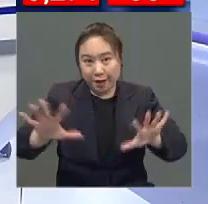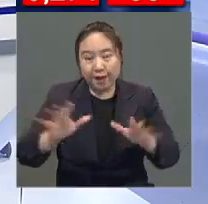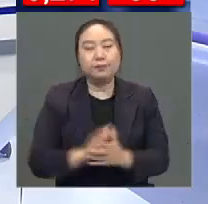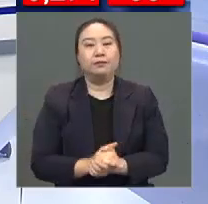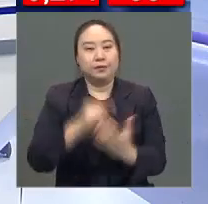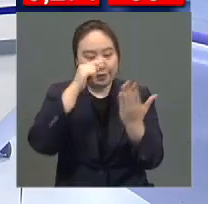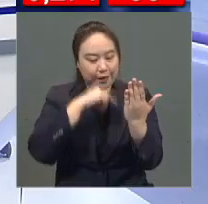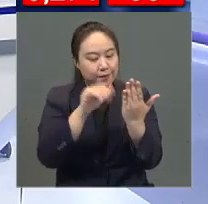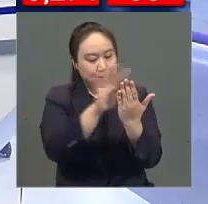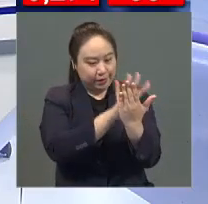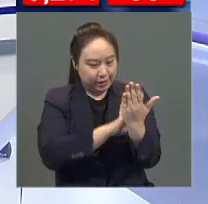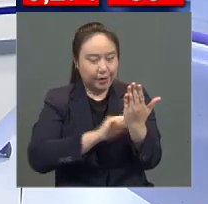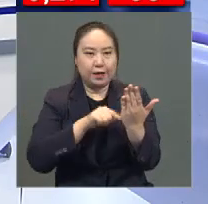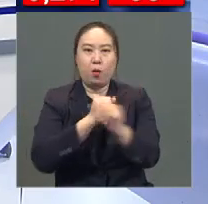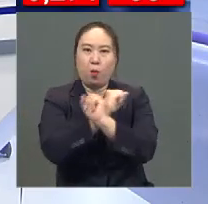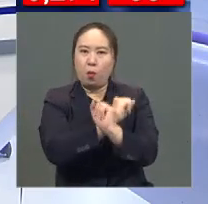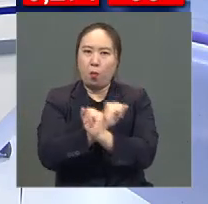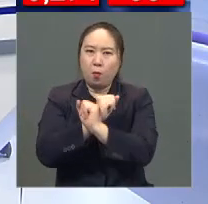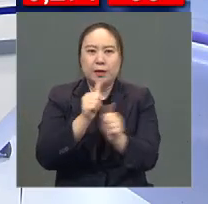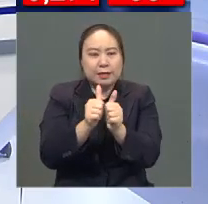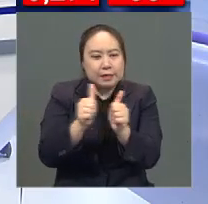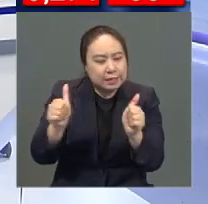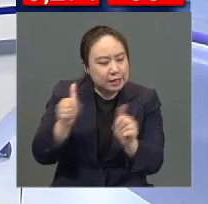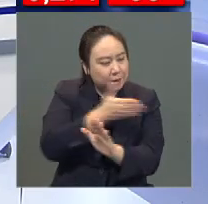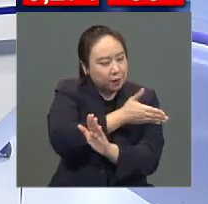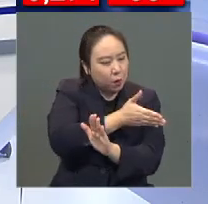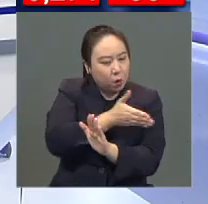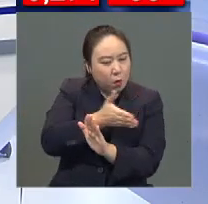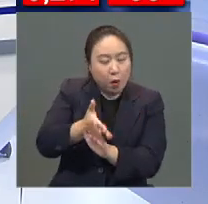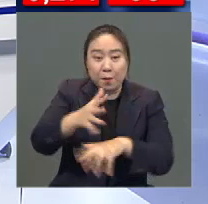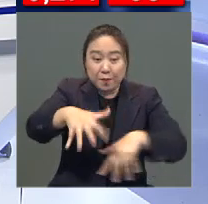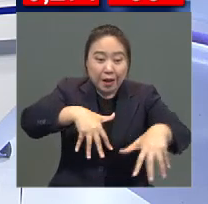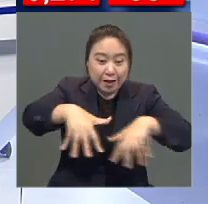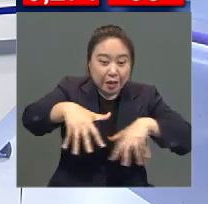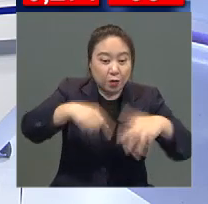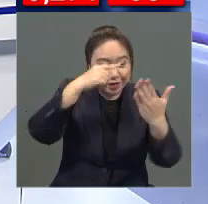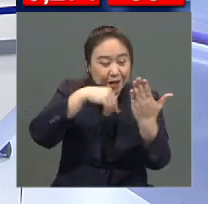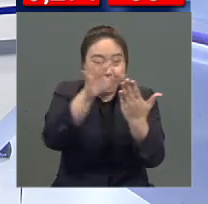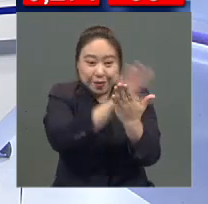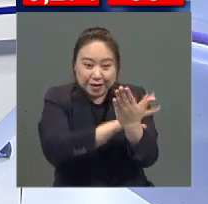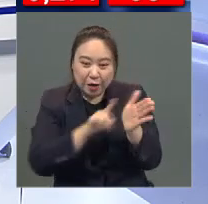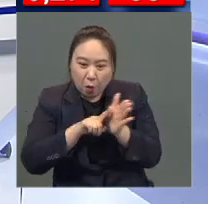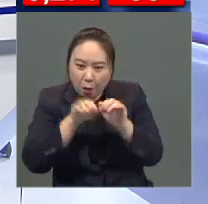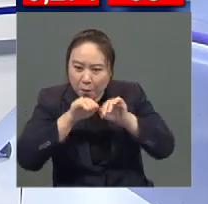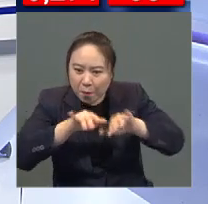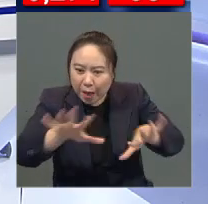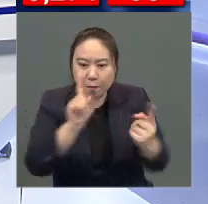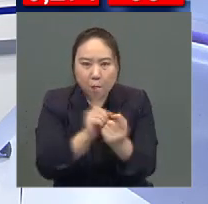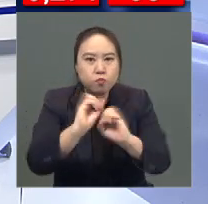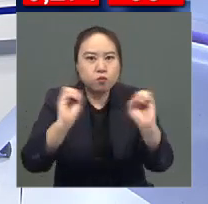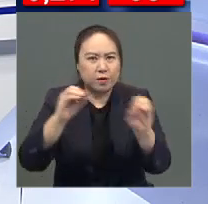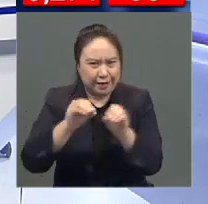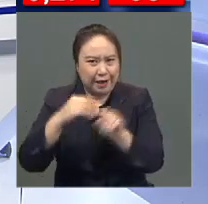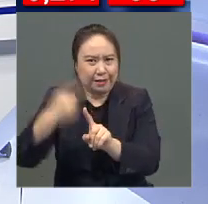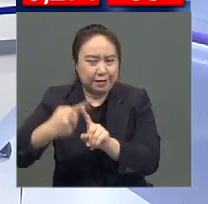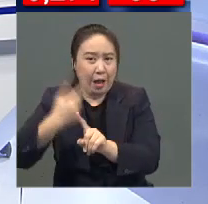หมู่บ้านเราต้องถือว่าควบคุมสถานการณ์ได้ดีมาอย่างต่อเนื่องเพราะว่าเราไม่พบผู้ติดเชื้อภายในประเทศมาร่วมจะ 3เดือนแล้วนะคะ